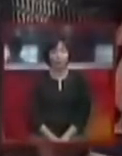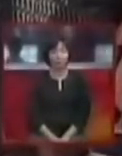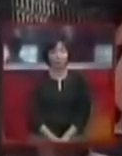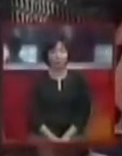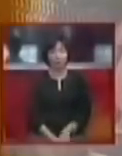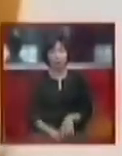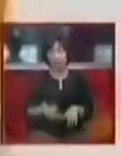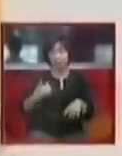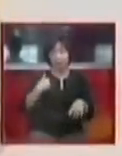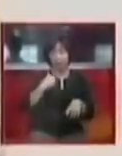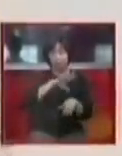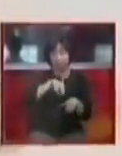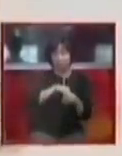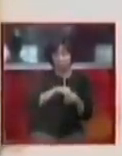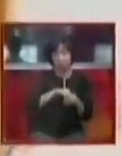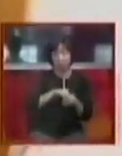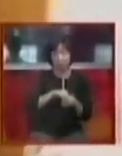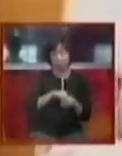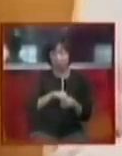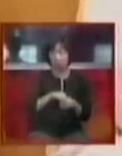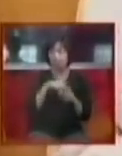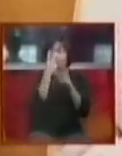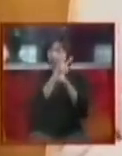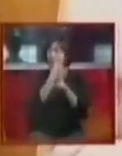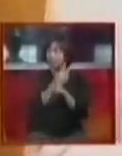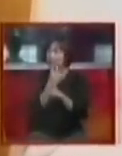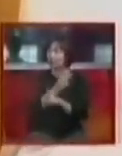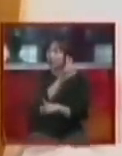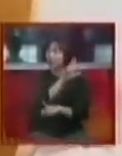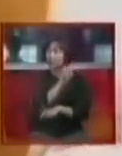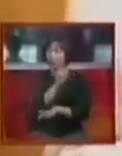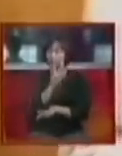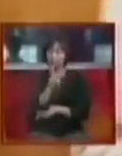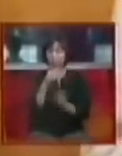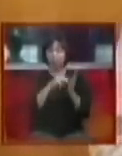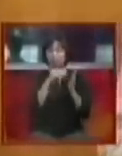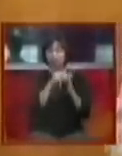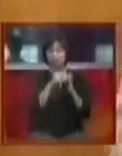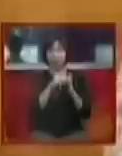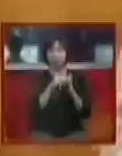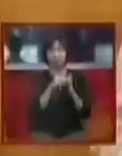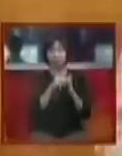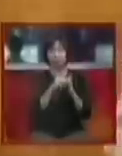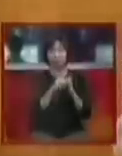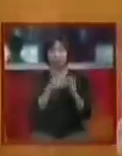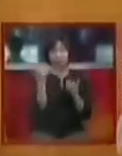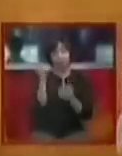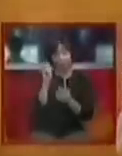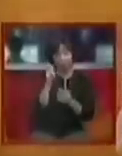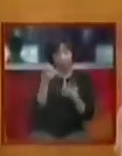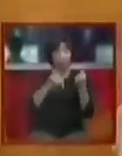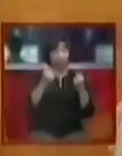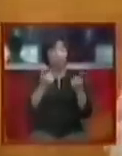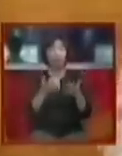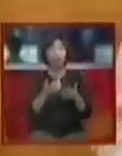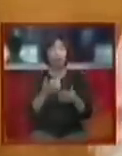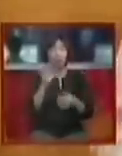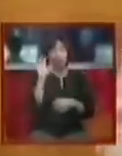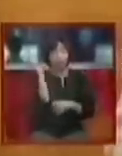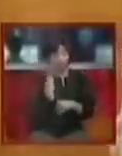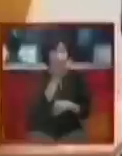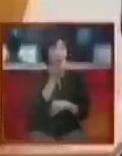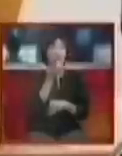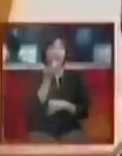Hindi pa po kasama rito ang tinatayang aabot sa 3.2 million na mga taxi driver, barista, mga